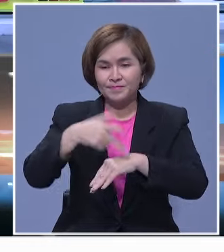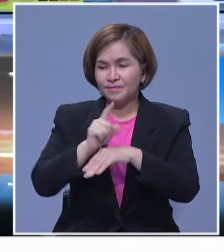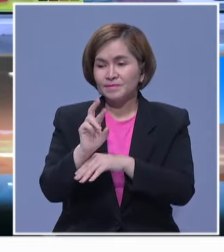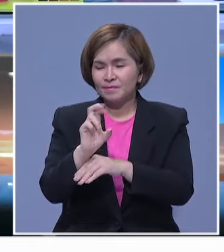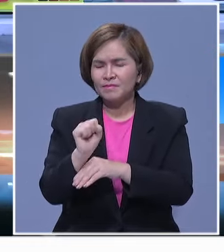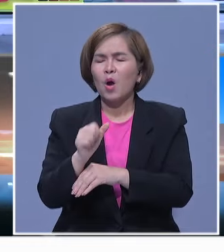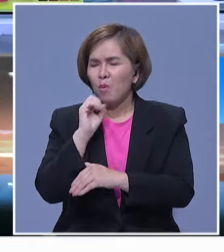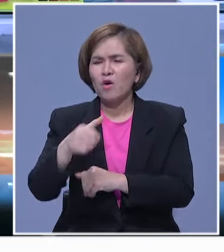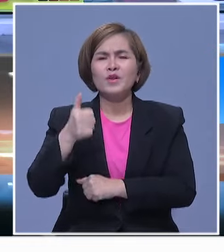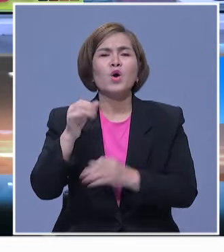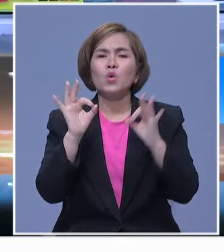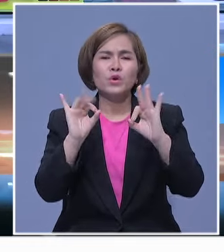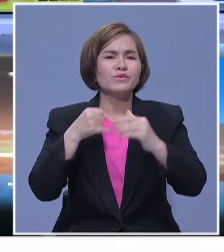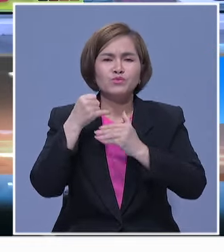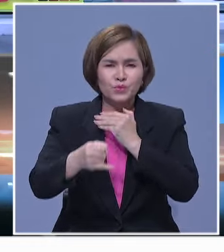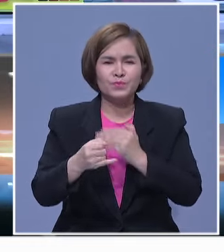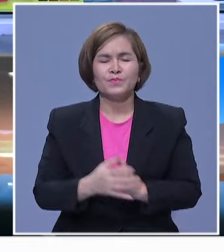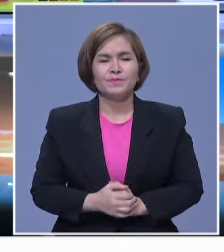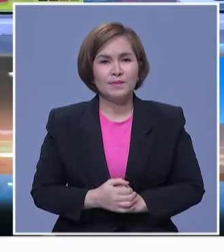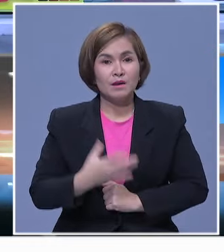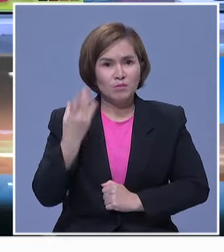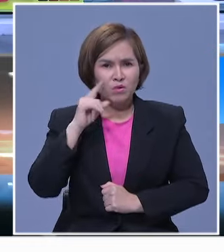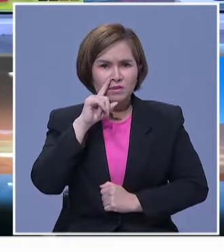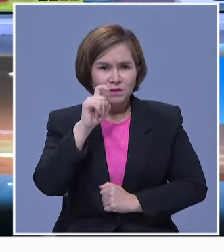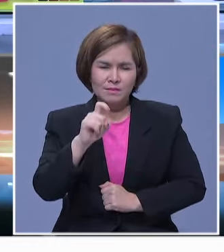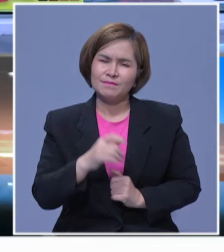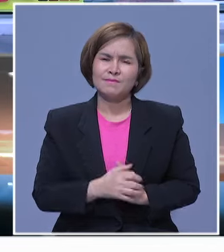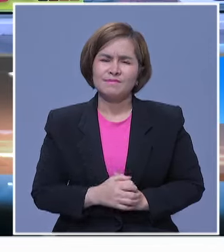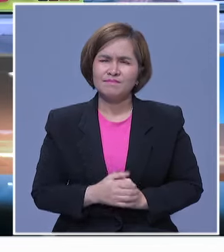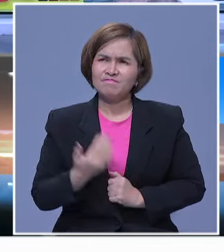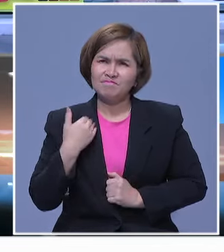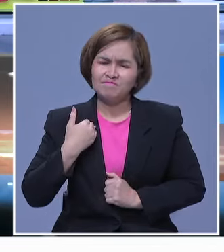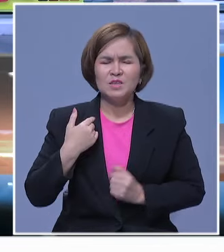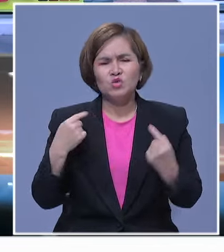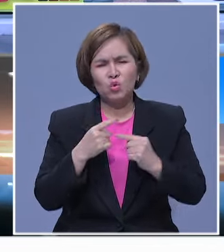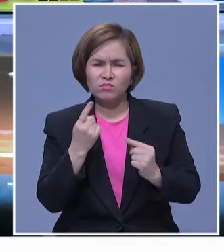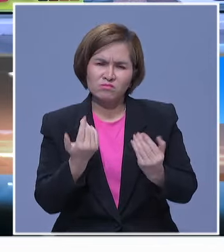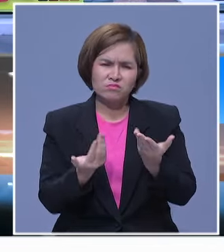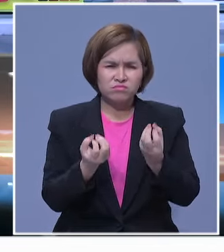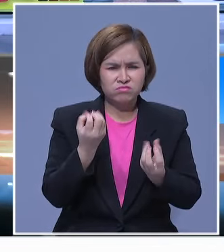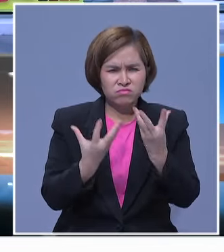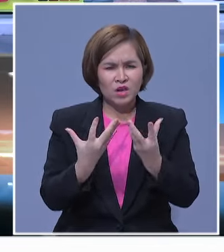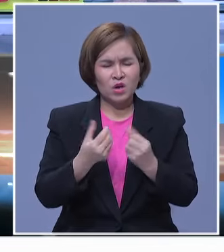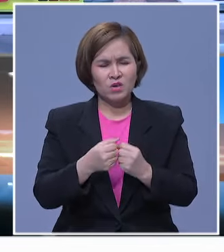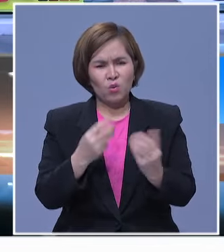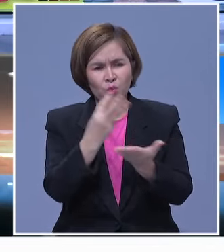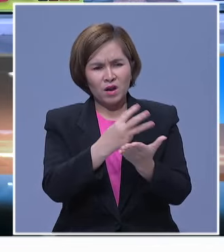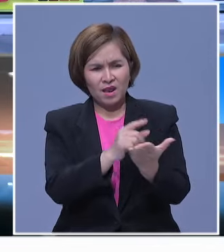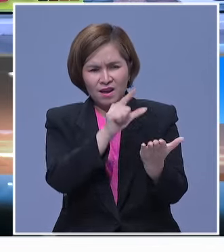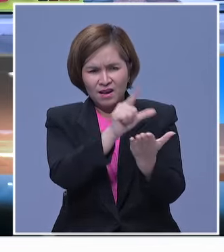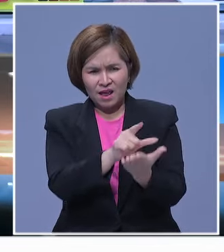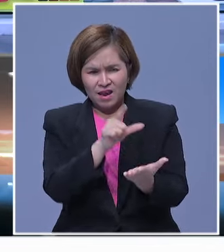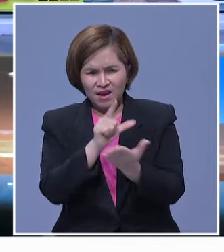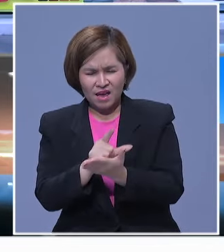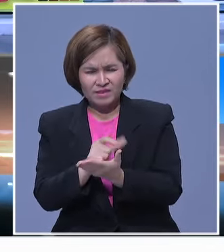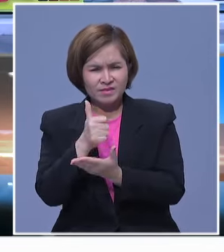ติก็แปลว่าลาได้เท่านั้นก็จบ เนี่ยเมื่อวานผมถึงถามไงว่าน้ำหนักในการจะลาแต่ละวาระเนี่ยมันต้องสำคัญข